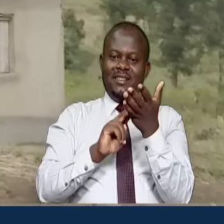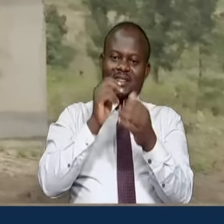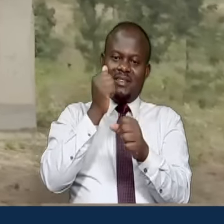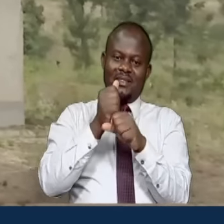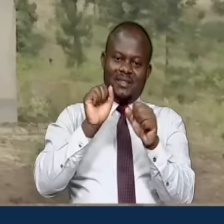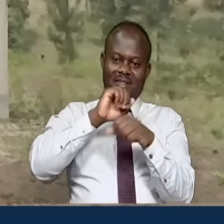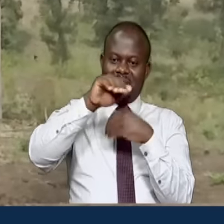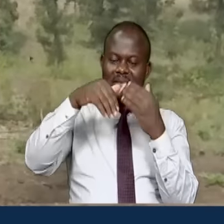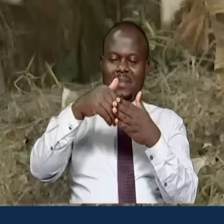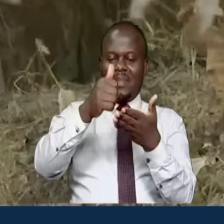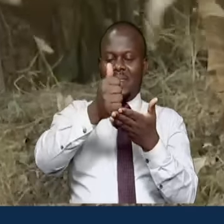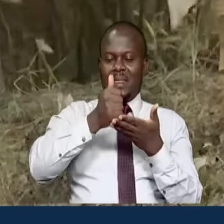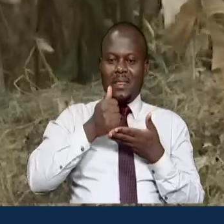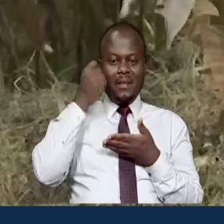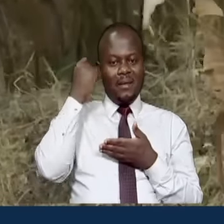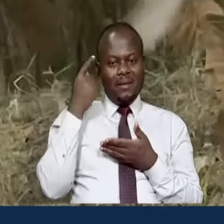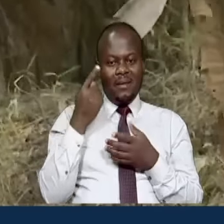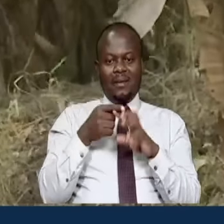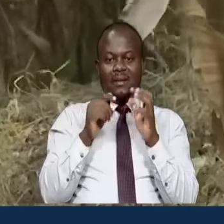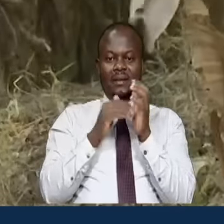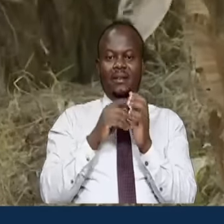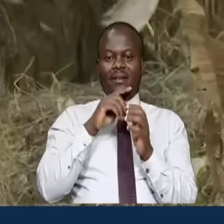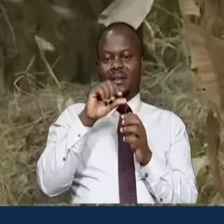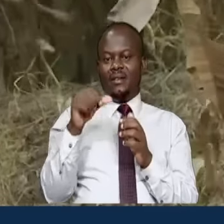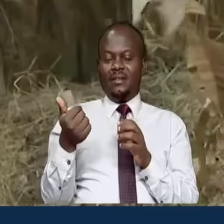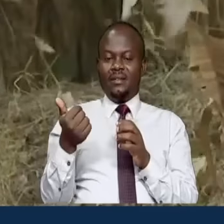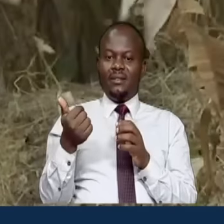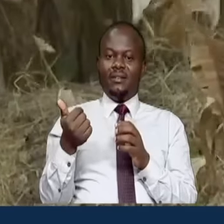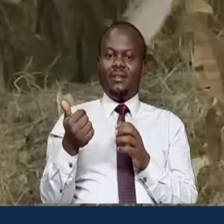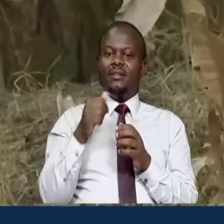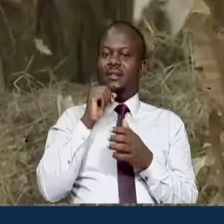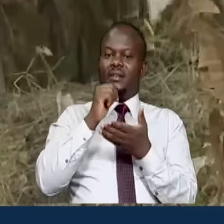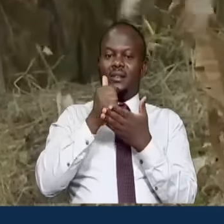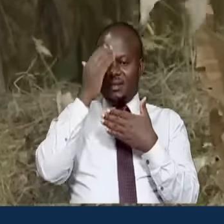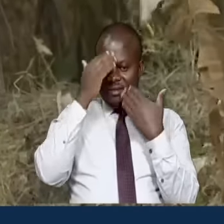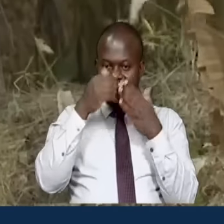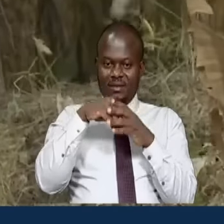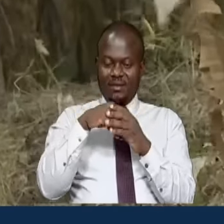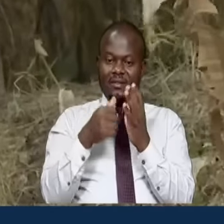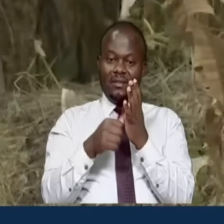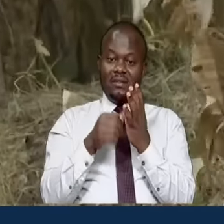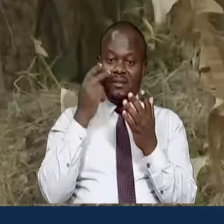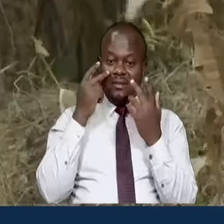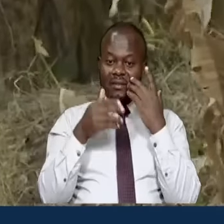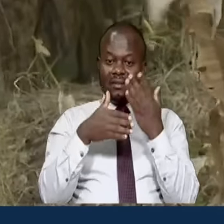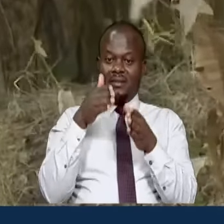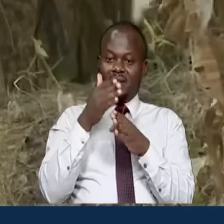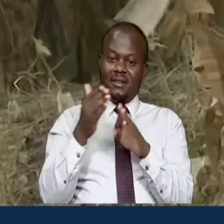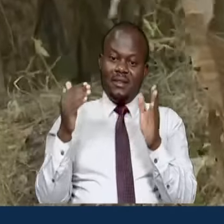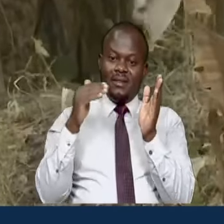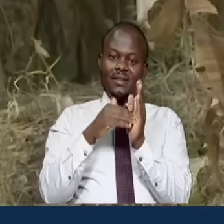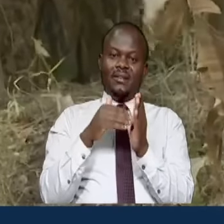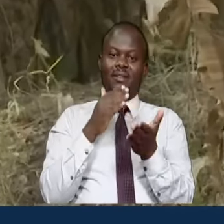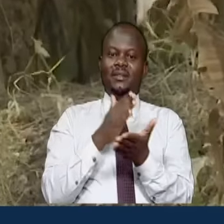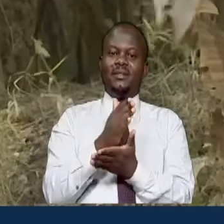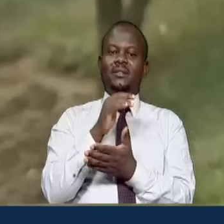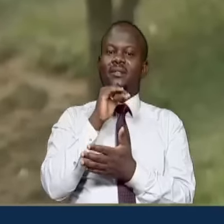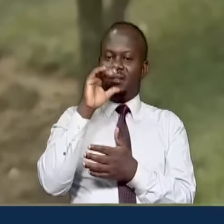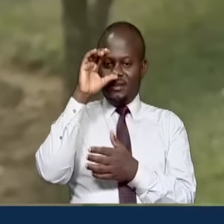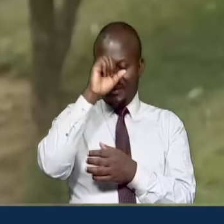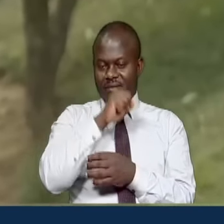akamfasha urumva ariko hariho n'utagufasha kuko narindi mu karuri mbonaranyubakiye mbona mbega nta kintu